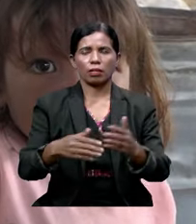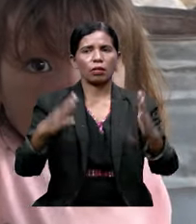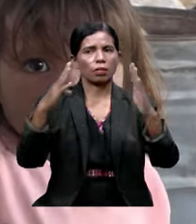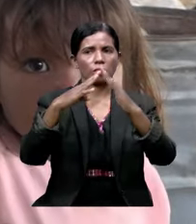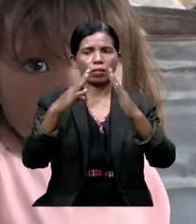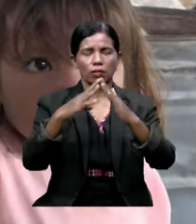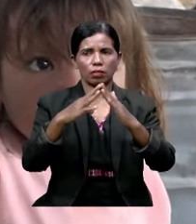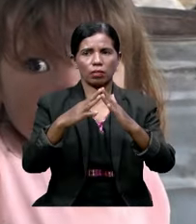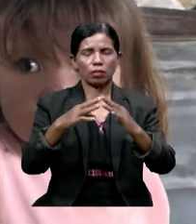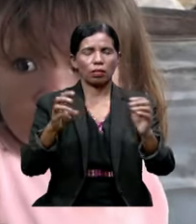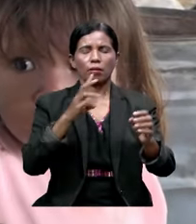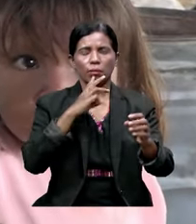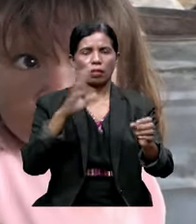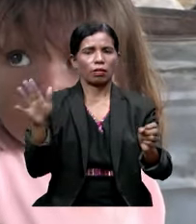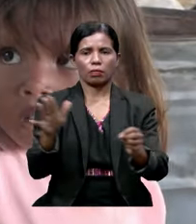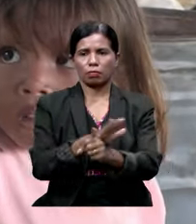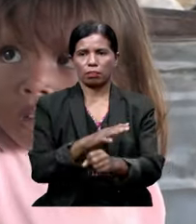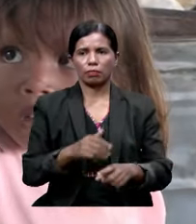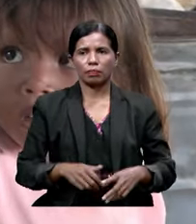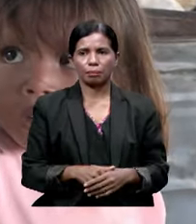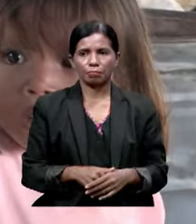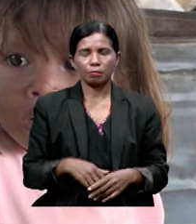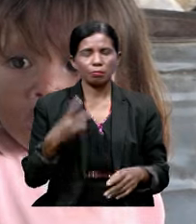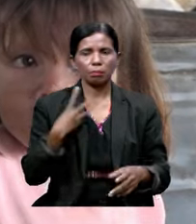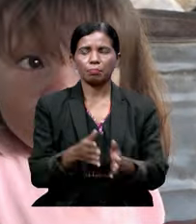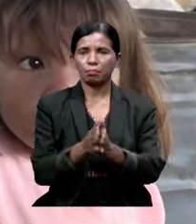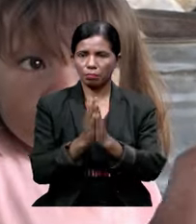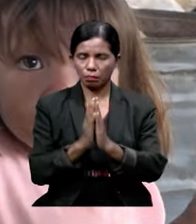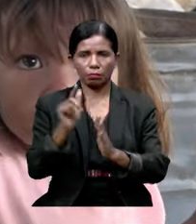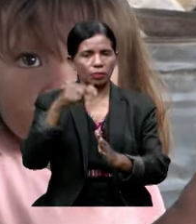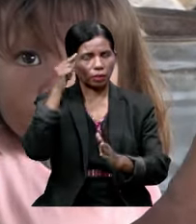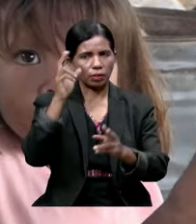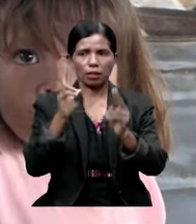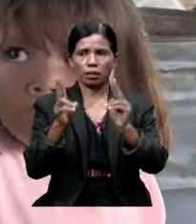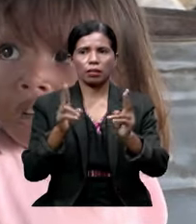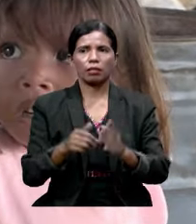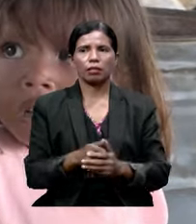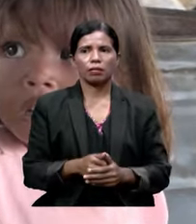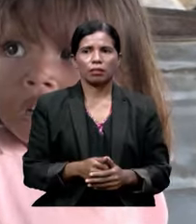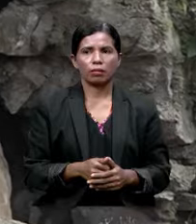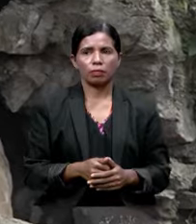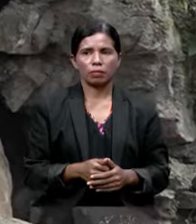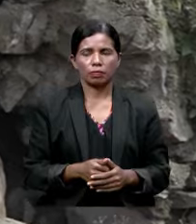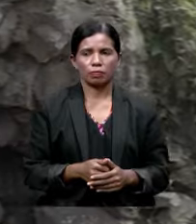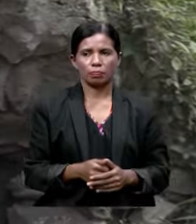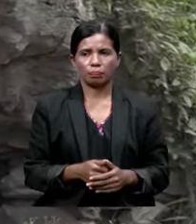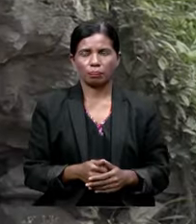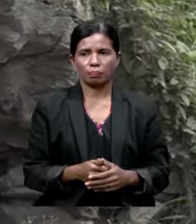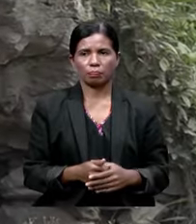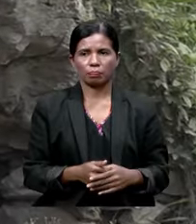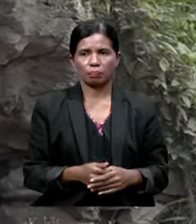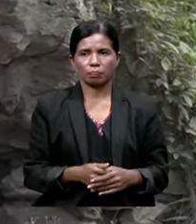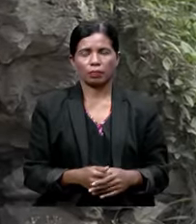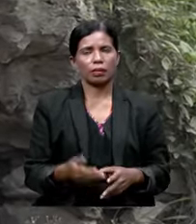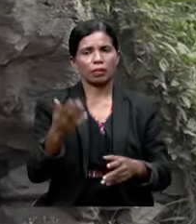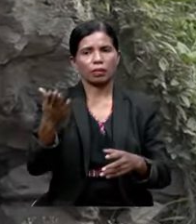lahela umlaran be nakonot. Ane mama kar kusuba gubernur tengen lalais. di sampah paletan yang tinggalnya. Kemarin ini